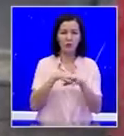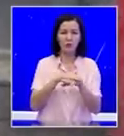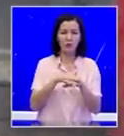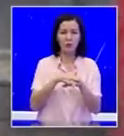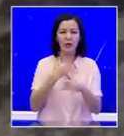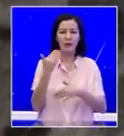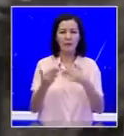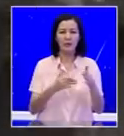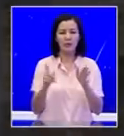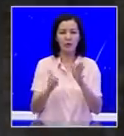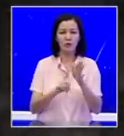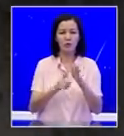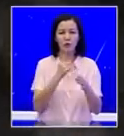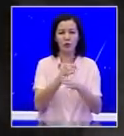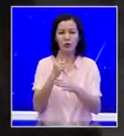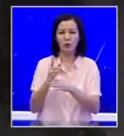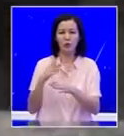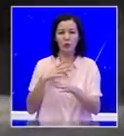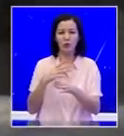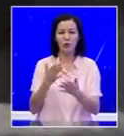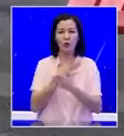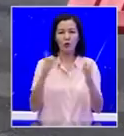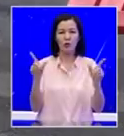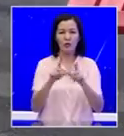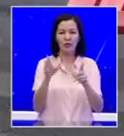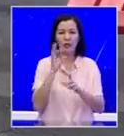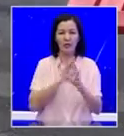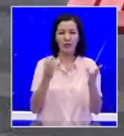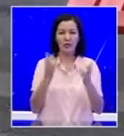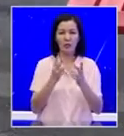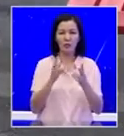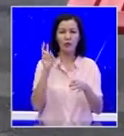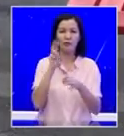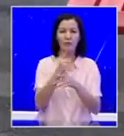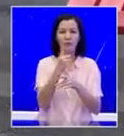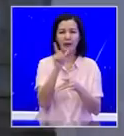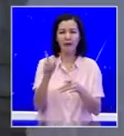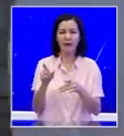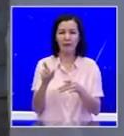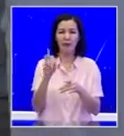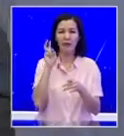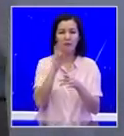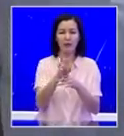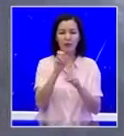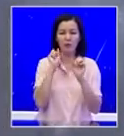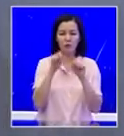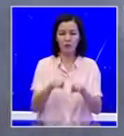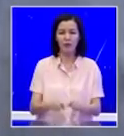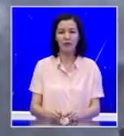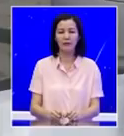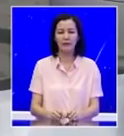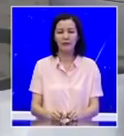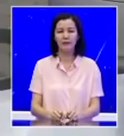бейсауат жүруіне шектеу қойылды. Дүкен, дәріхана атаулыға қажет болған жағдайда бір үйден бір адамғана шығуына рұқсат.